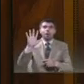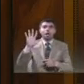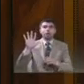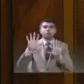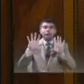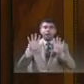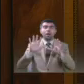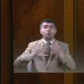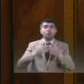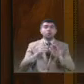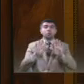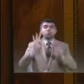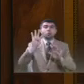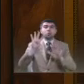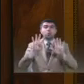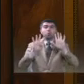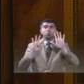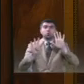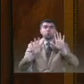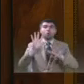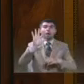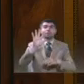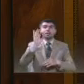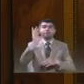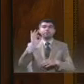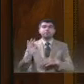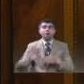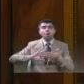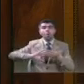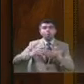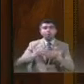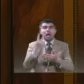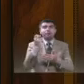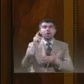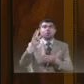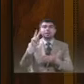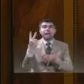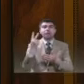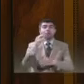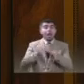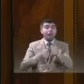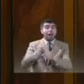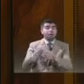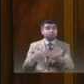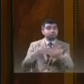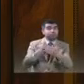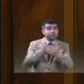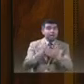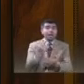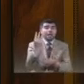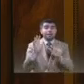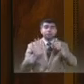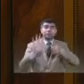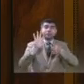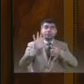إلى حدود 59.7% من الناتج الداخلي الخام متم 2012، ثم 63.5 في